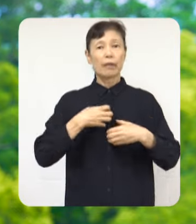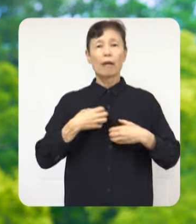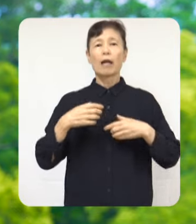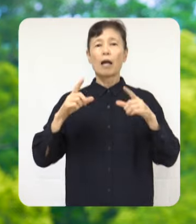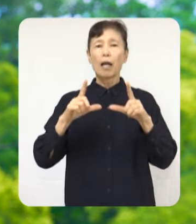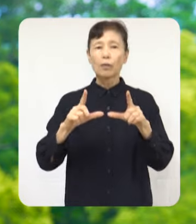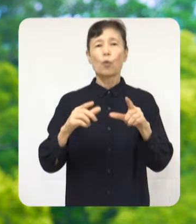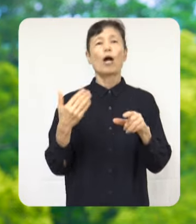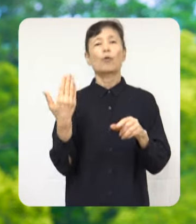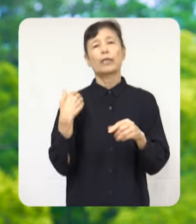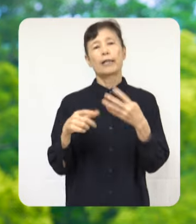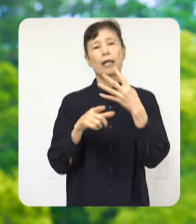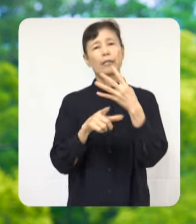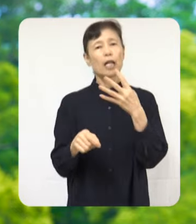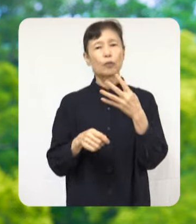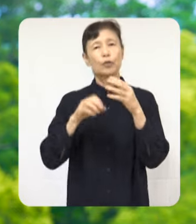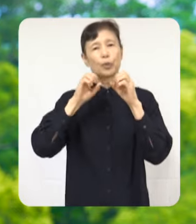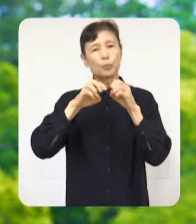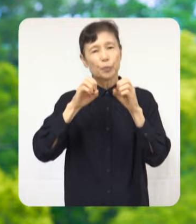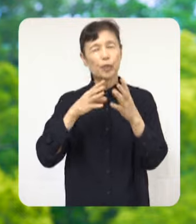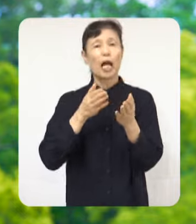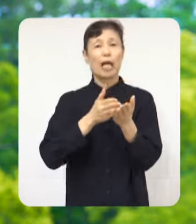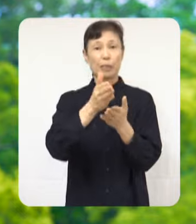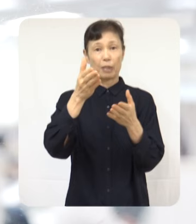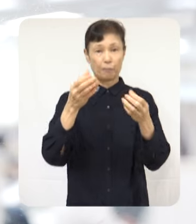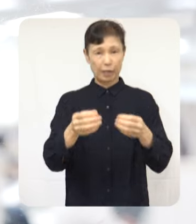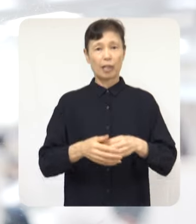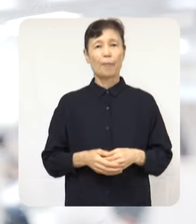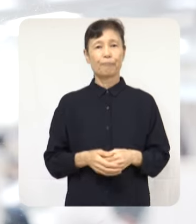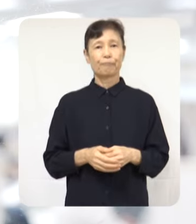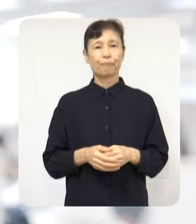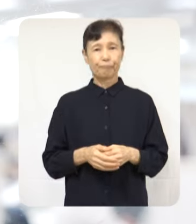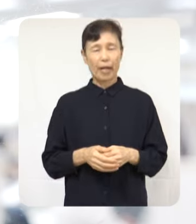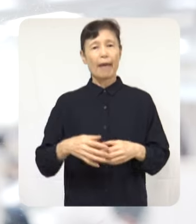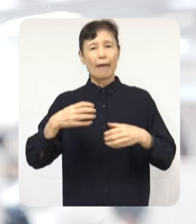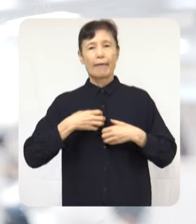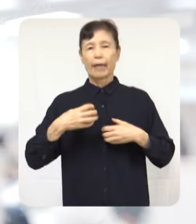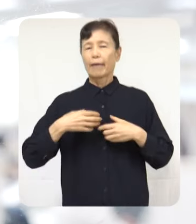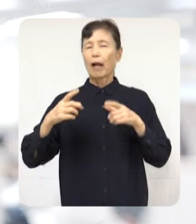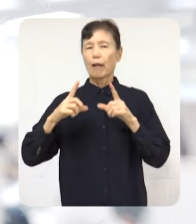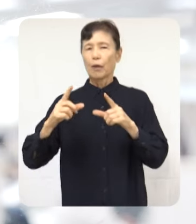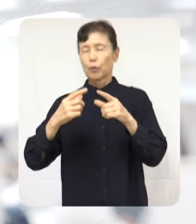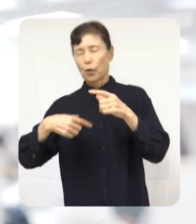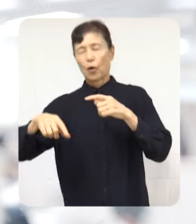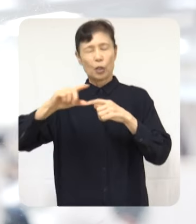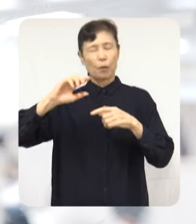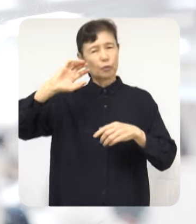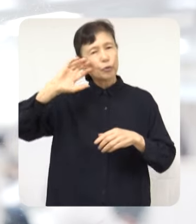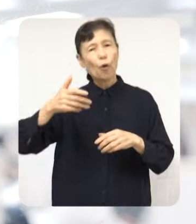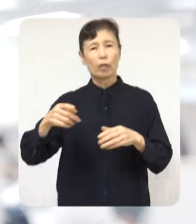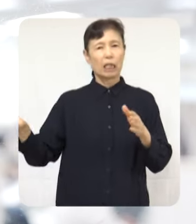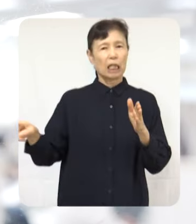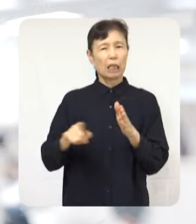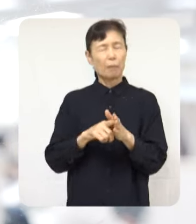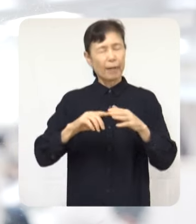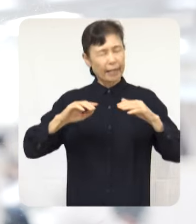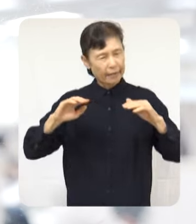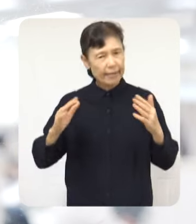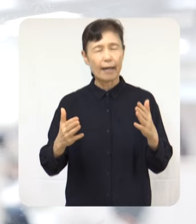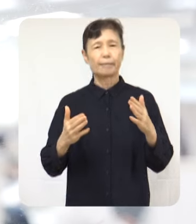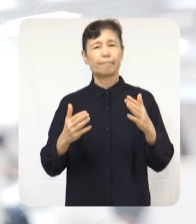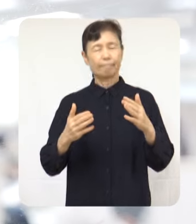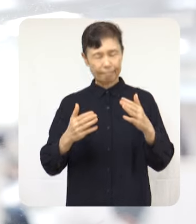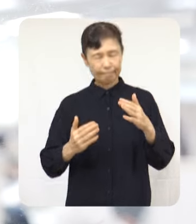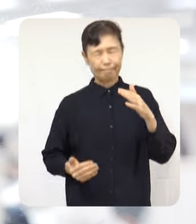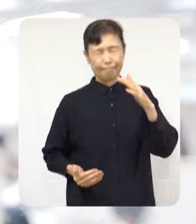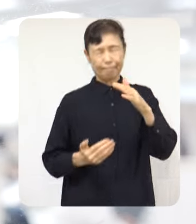は今年4月から運用が始まりました熱中症警戒アラートの1段上のアラートで過去に